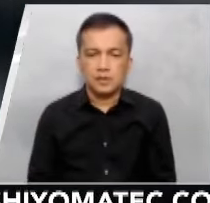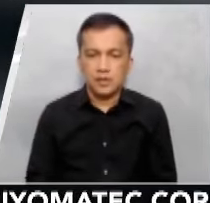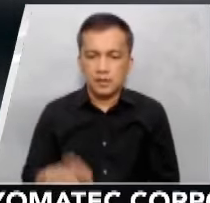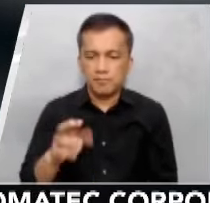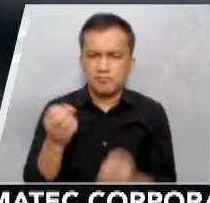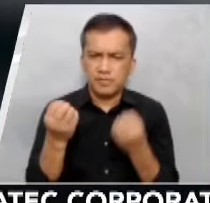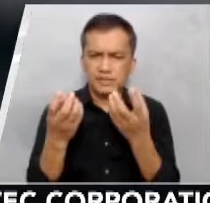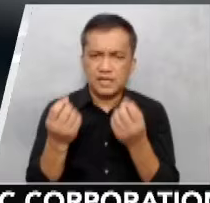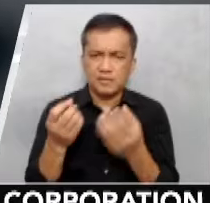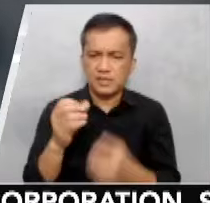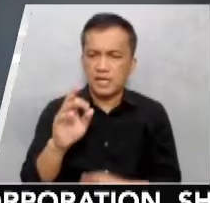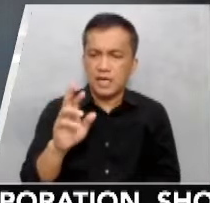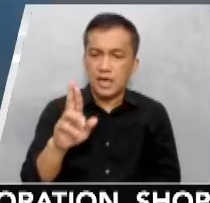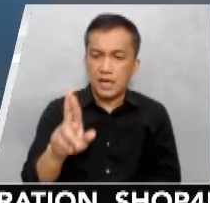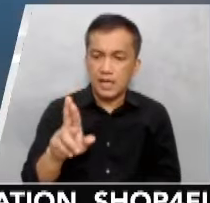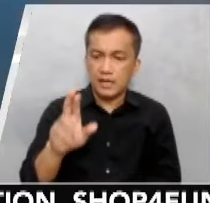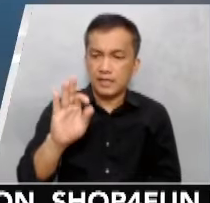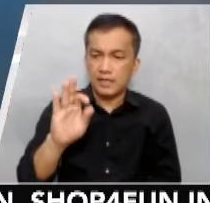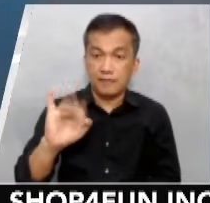masyadong